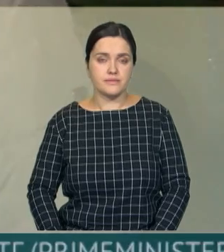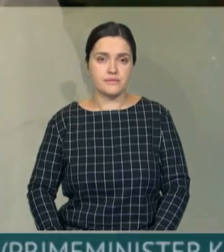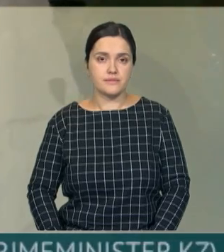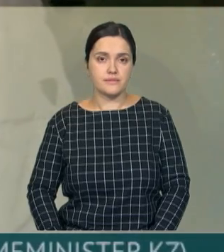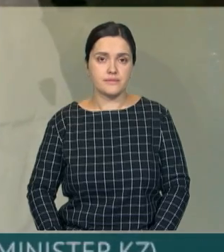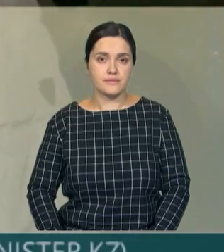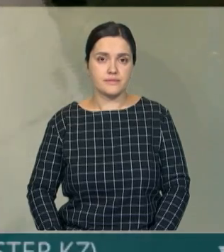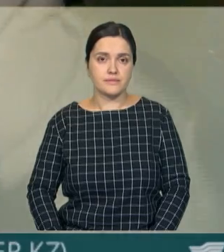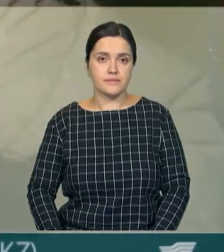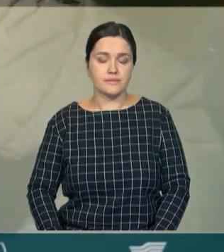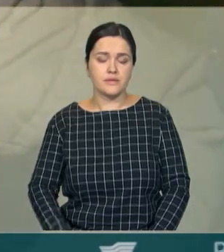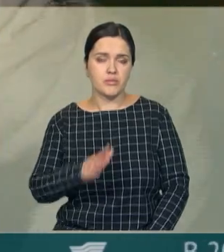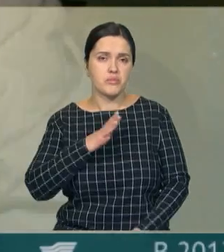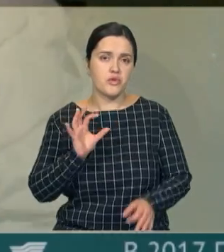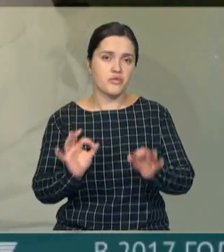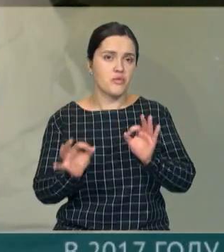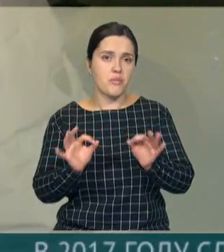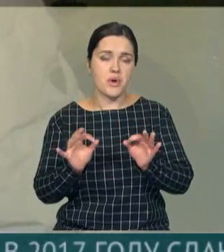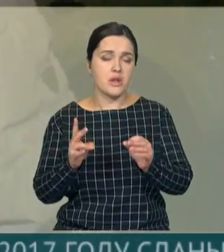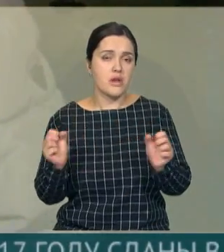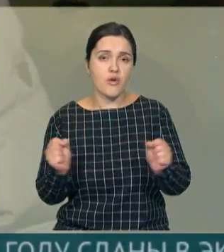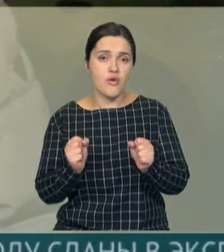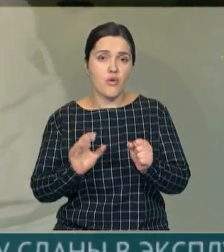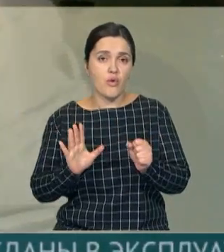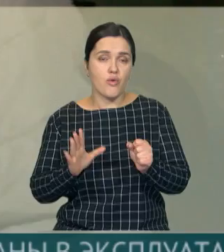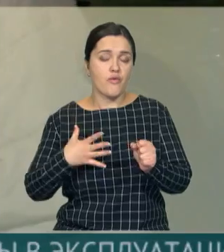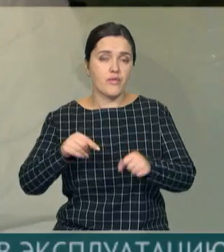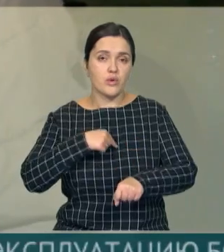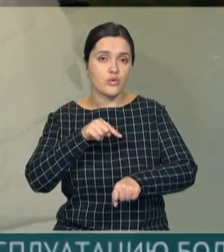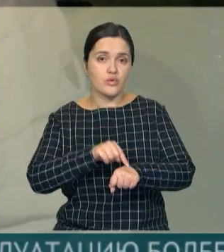Было, не холодно, нормально было, никто не замерз.